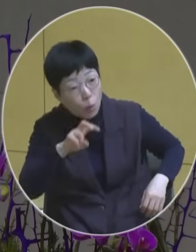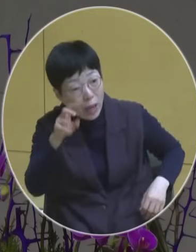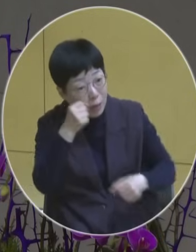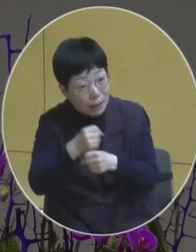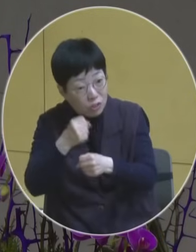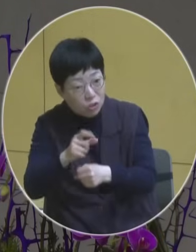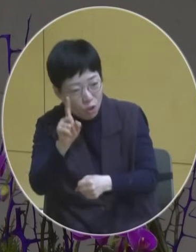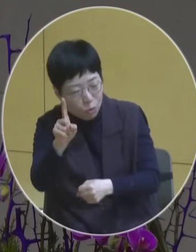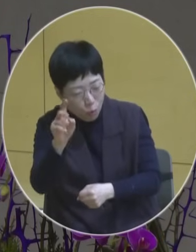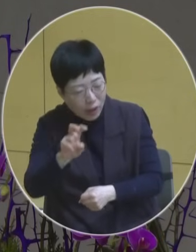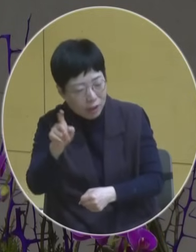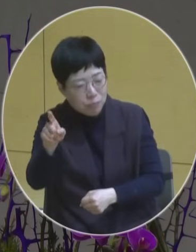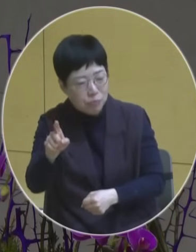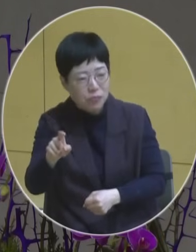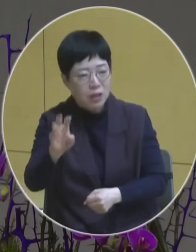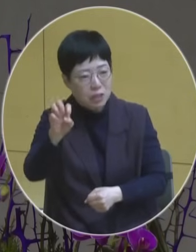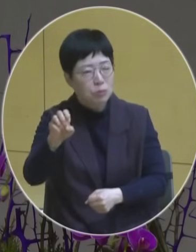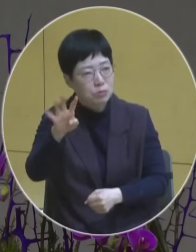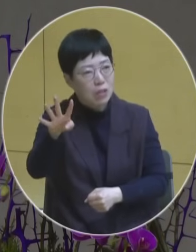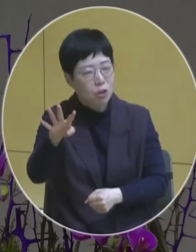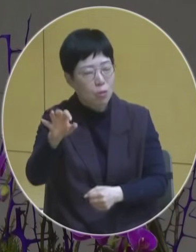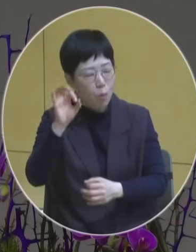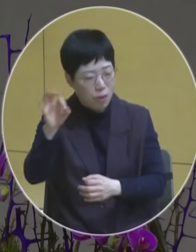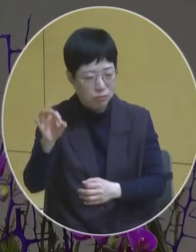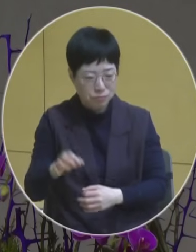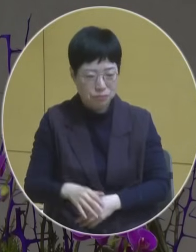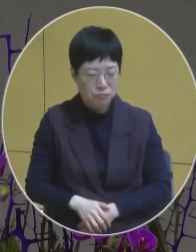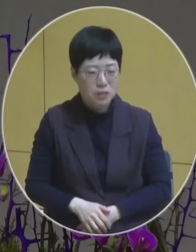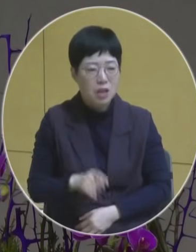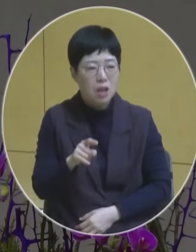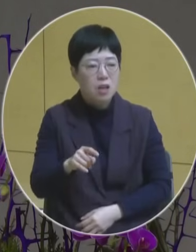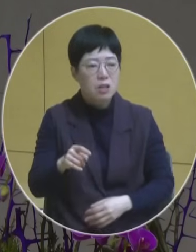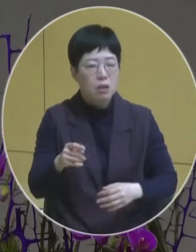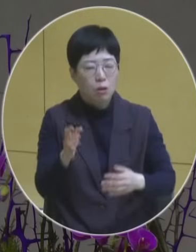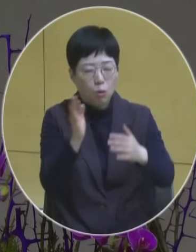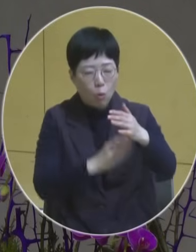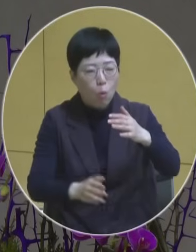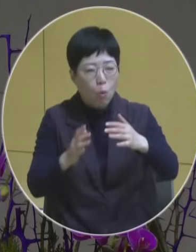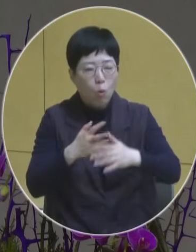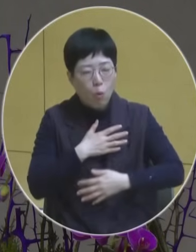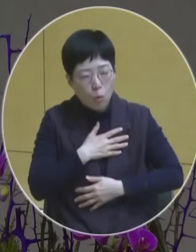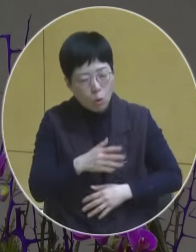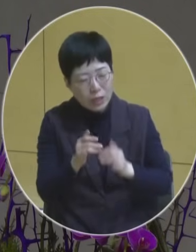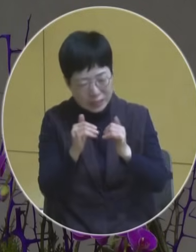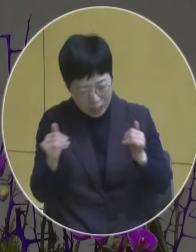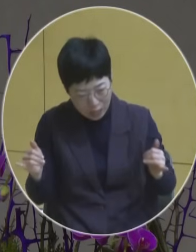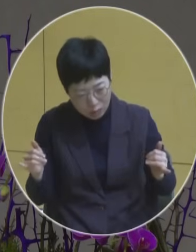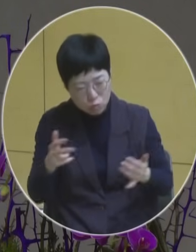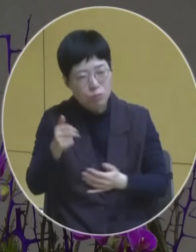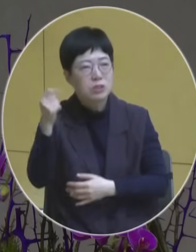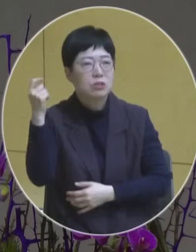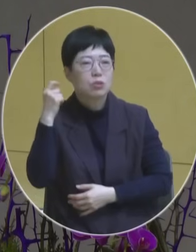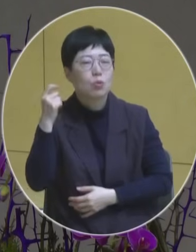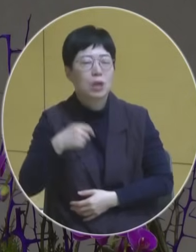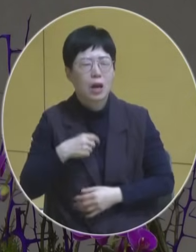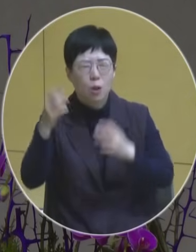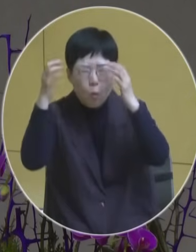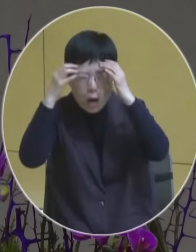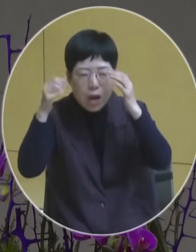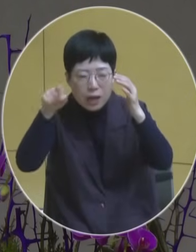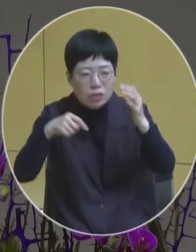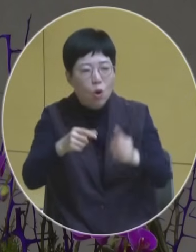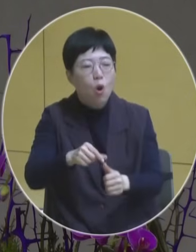시편 34편이에요. 34편 6절 보면 이 곤고한 자가 주께 부르짖음에 주께서 들으시고 나를